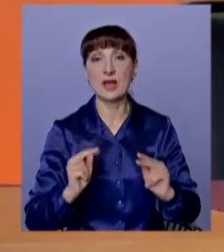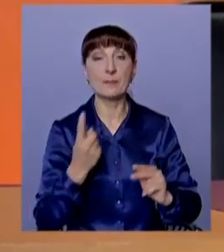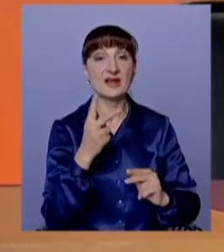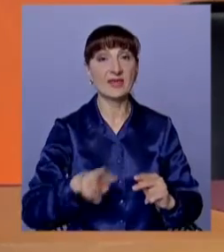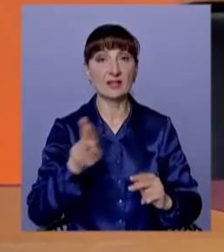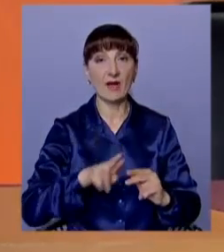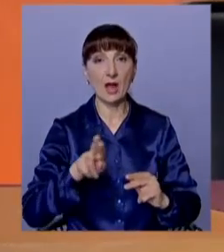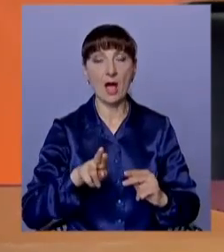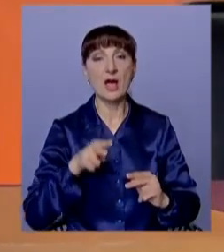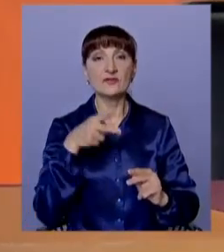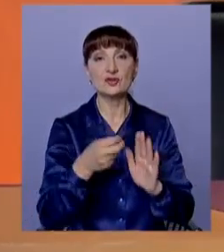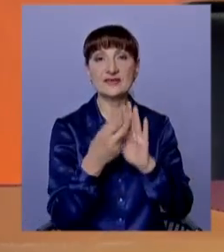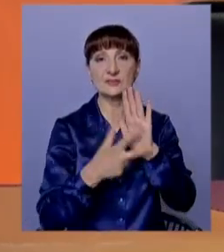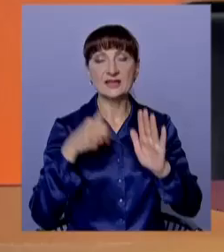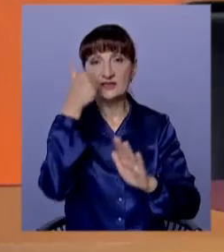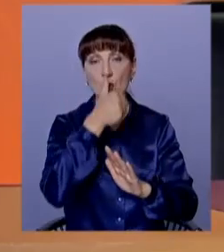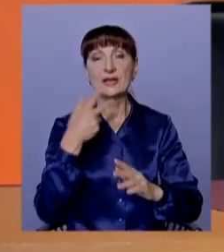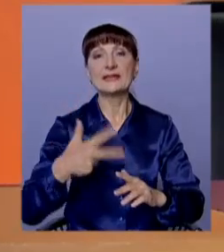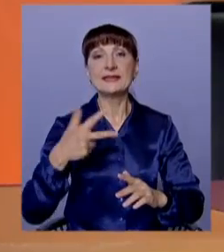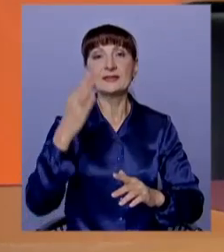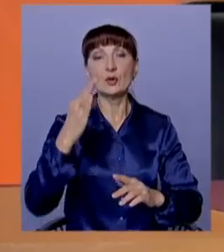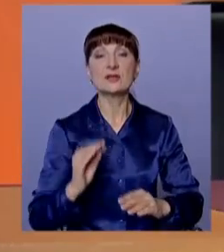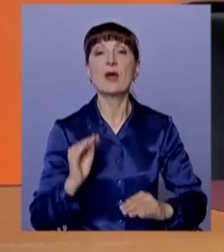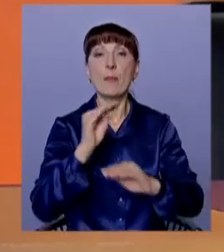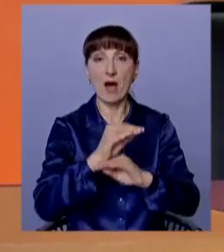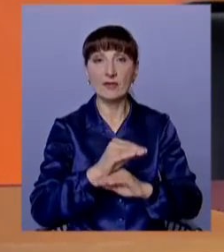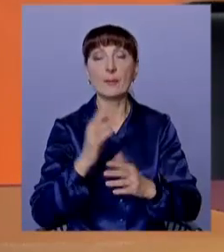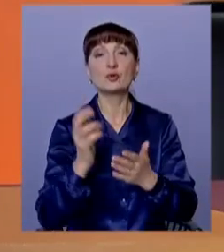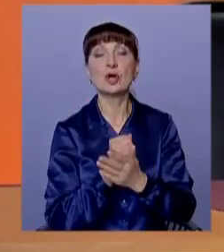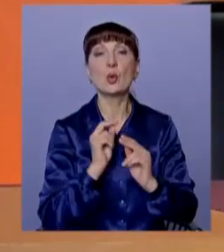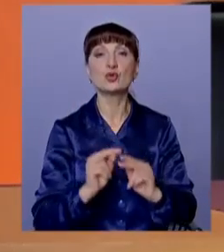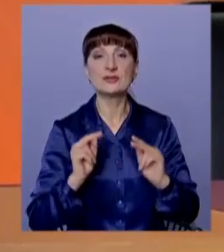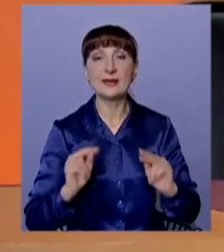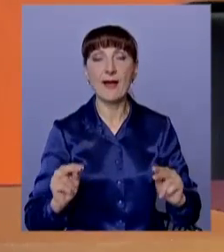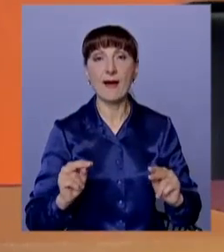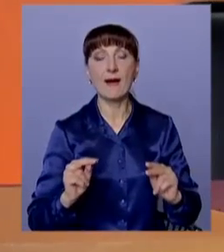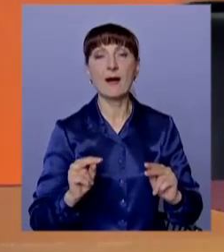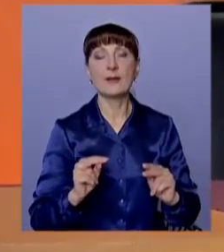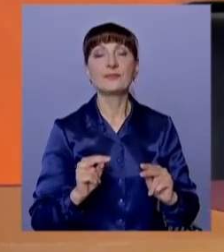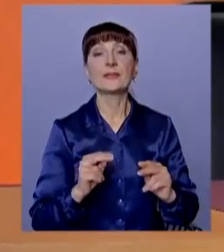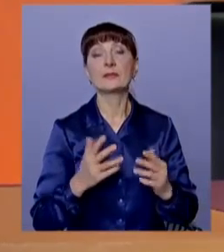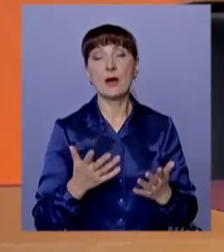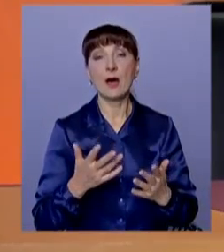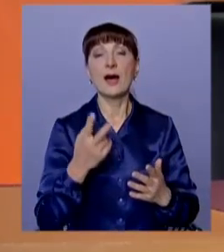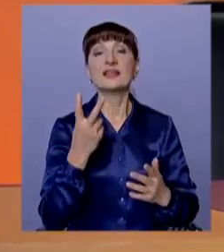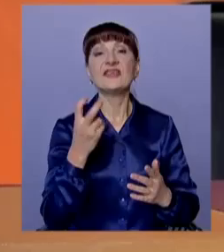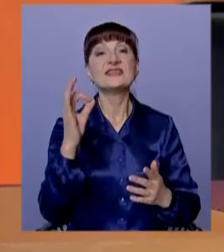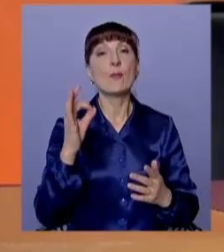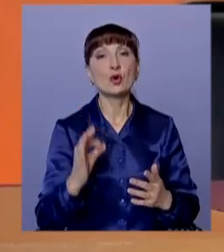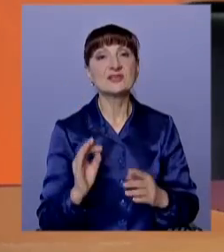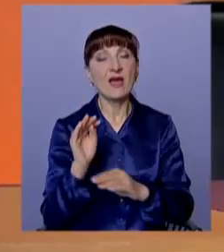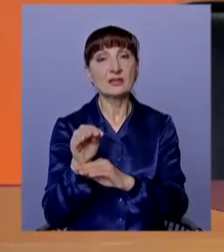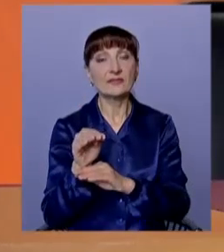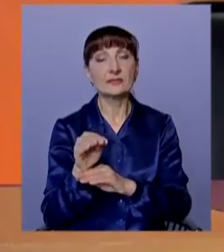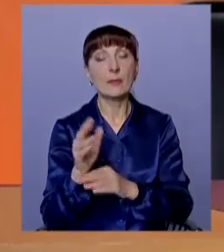января 2018 года 30% надбавку получают учителя, которые по обновленке преподают, 200% от